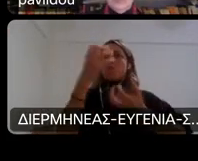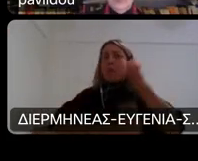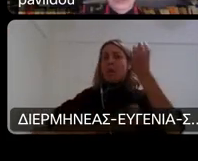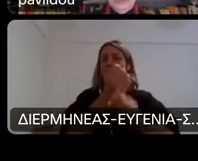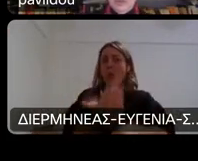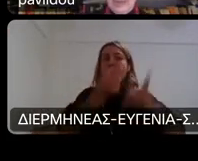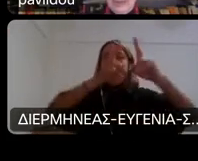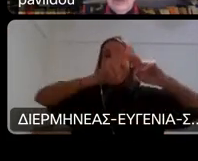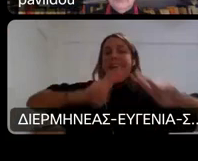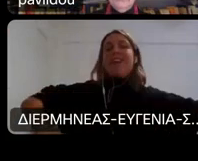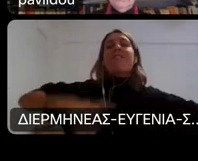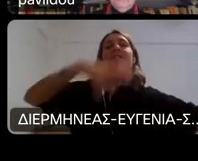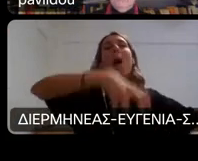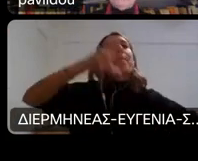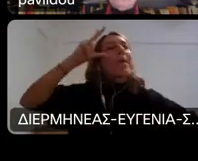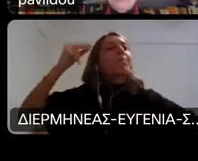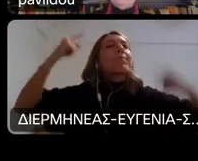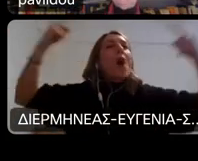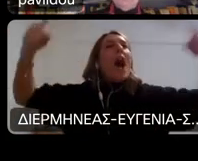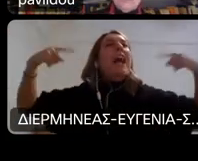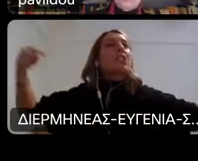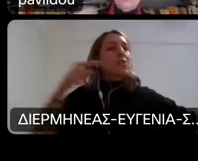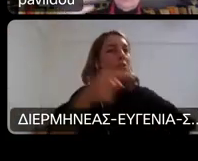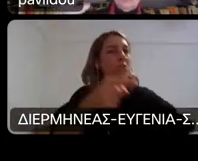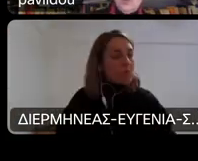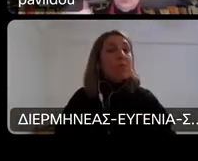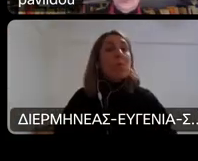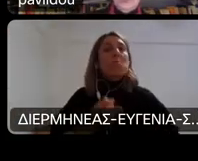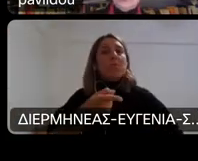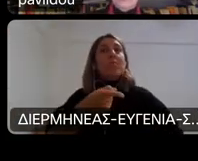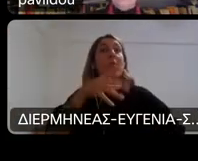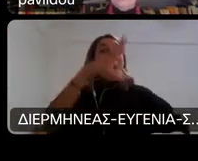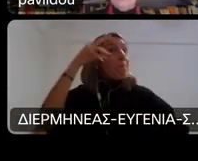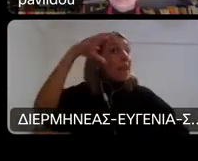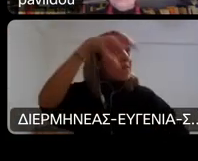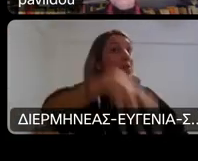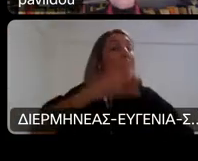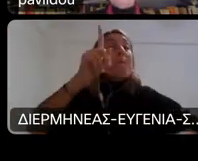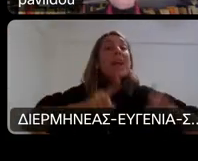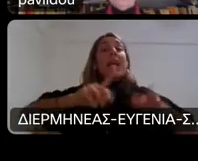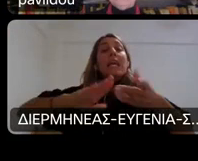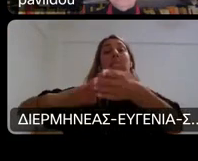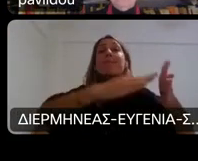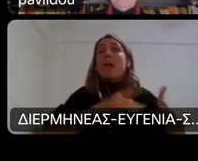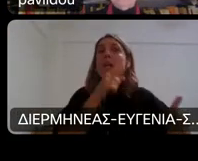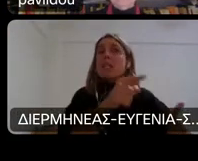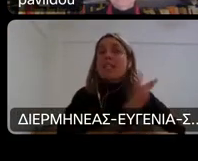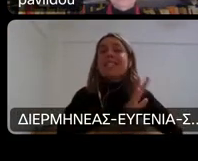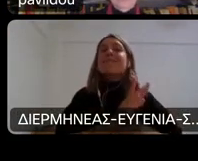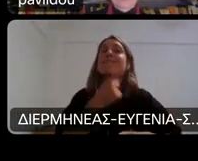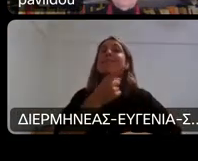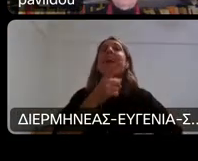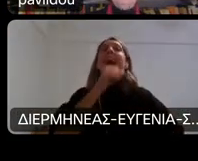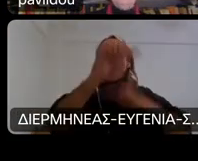στο Αριστοτέλειο, ορισμένες υπηρεσίες στον χώρο του Πανεπιστημίου ήταν πιο δεκτικές σε αλλαγές από